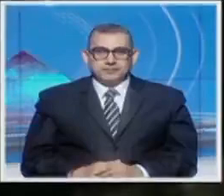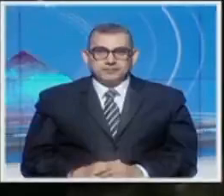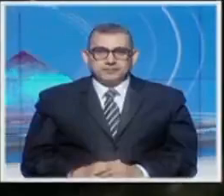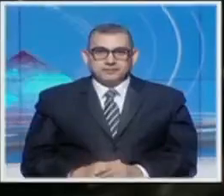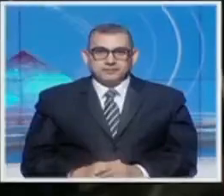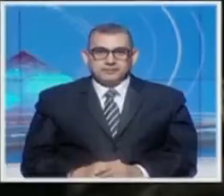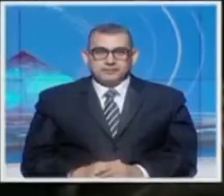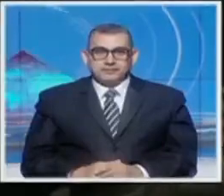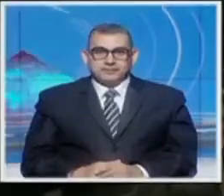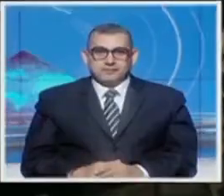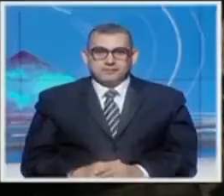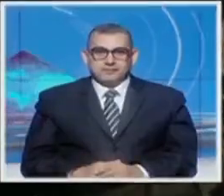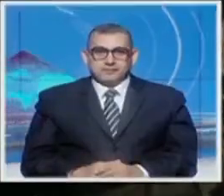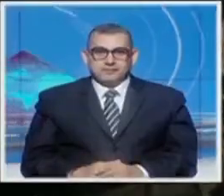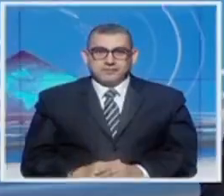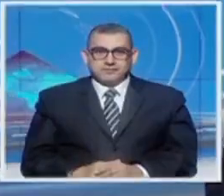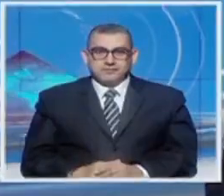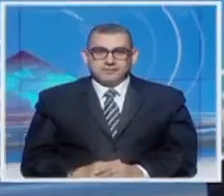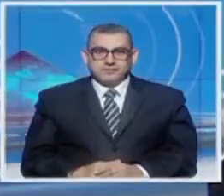سنين.